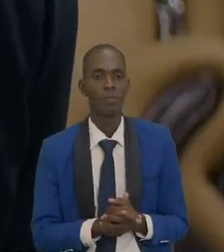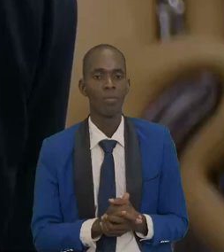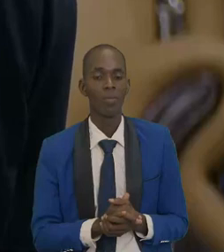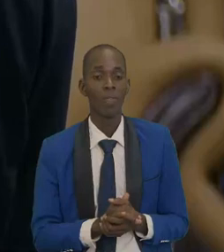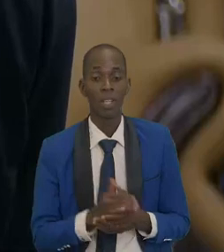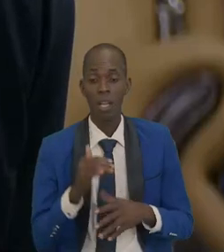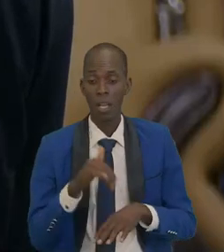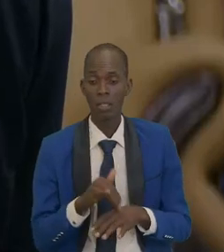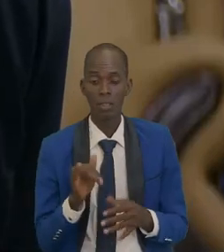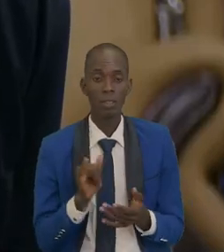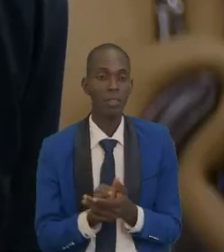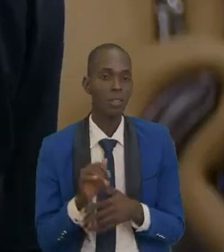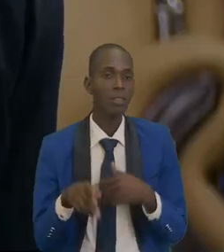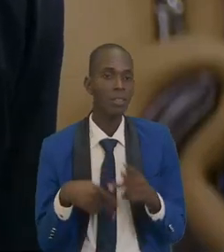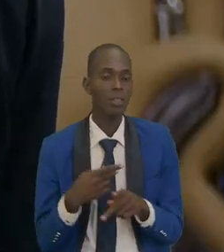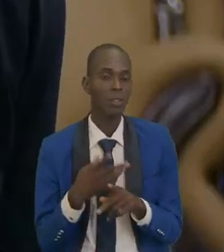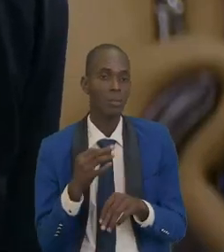À un moment pareil,